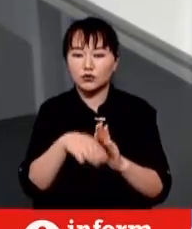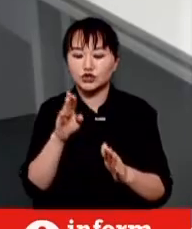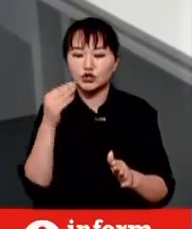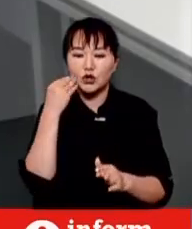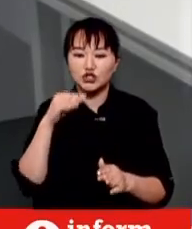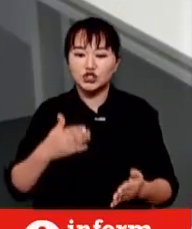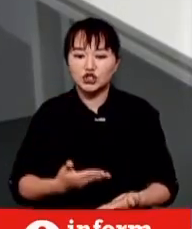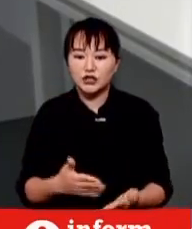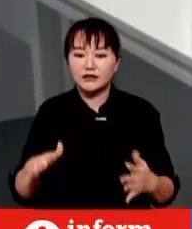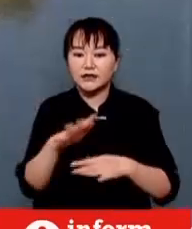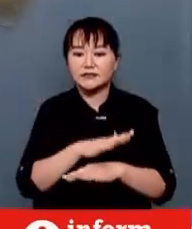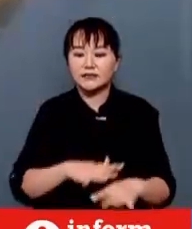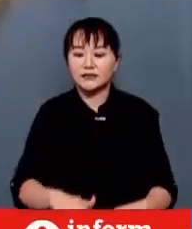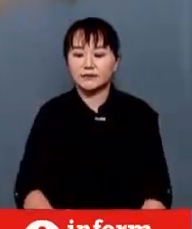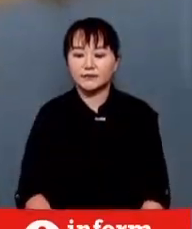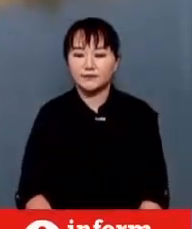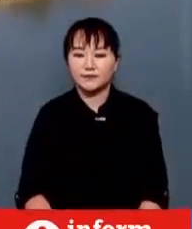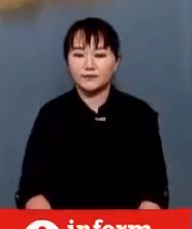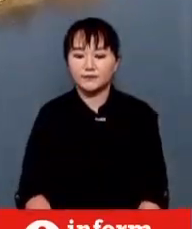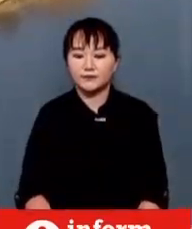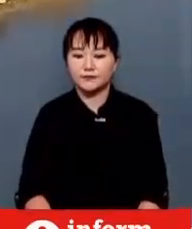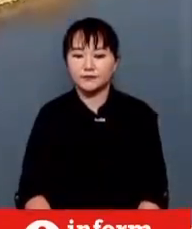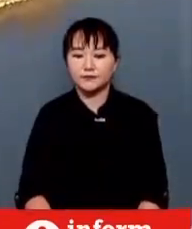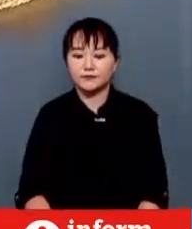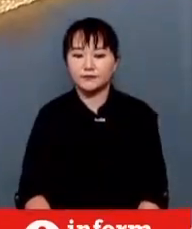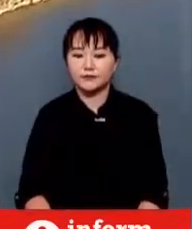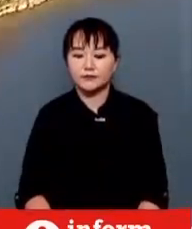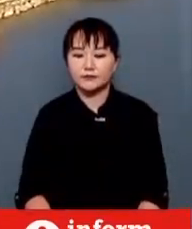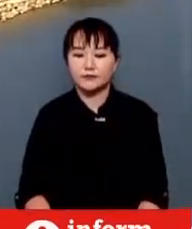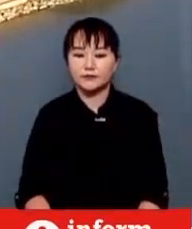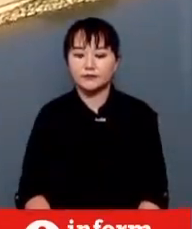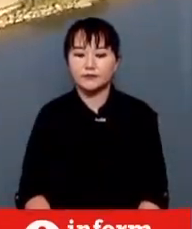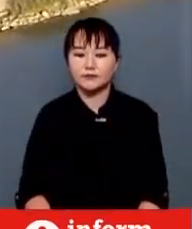жизни населения. Нина Шаппо, Елена Досова, Информбюро.